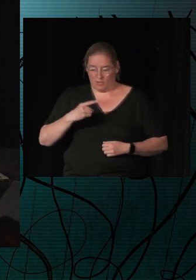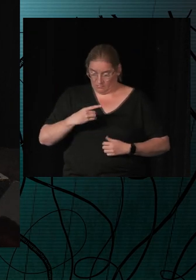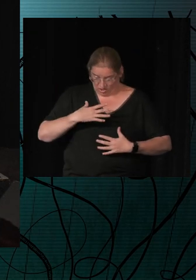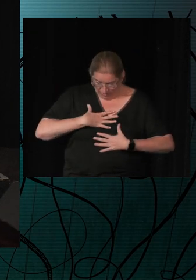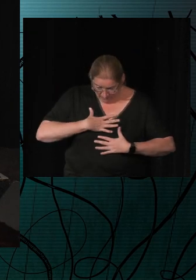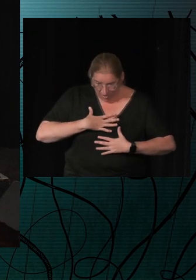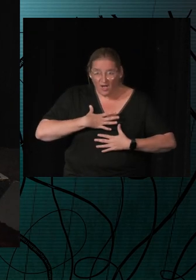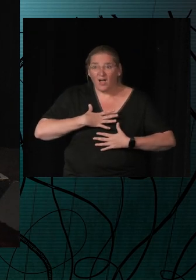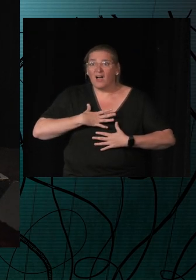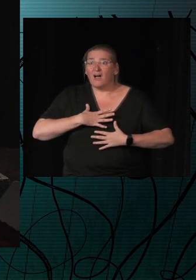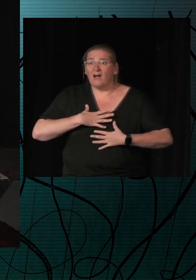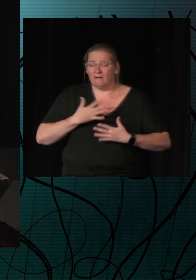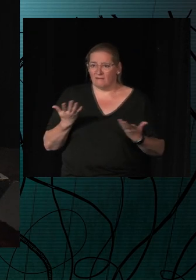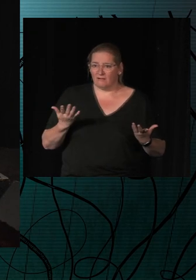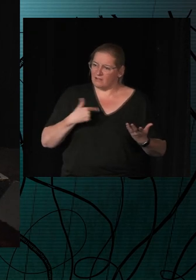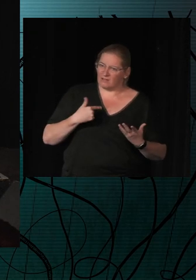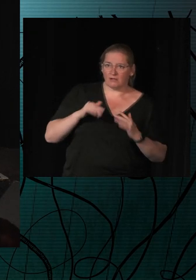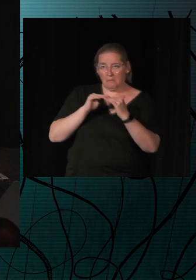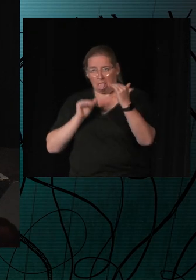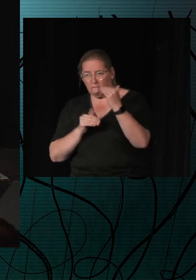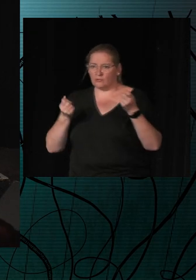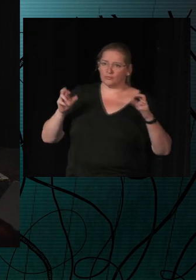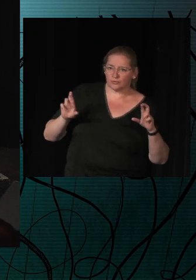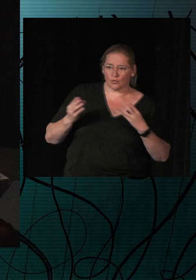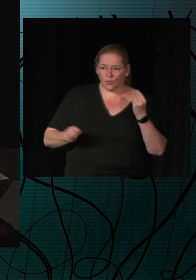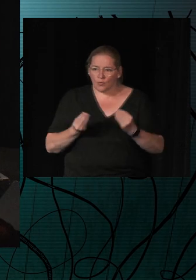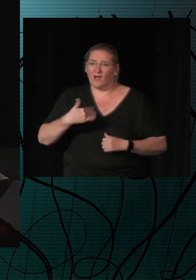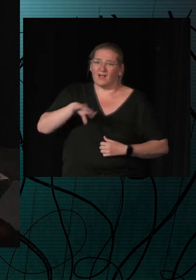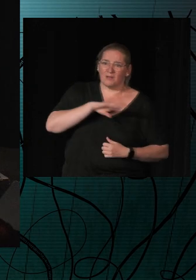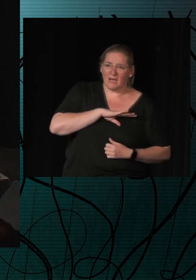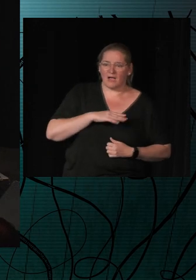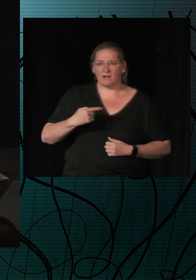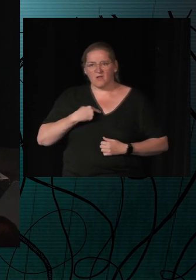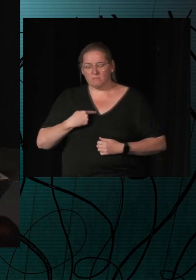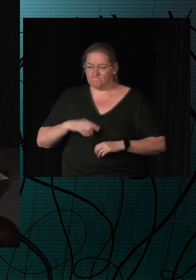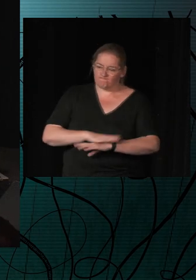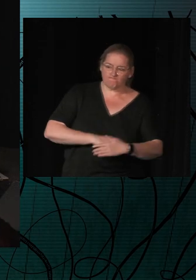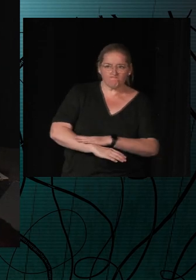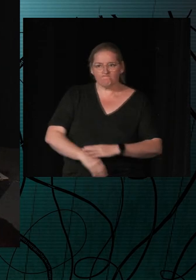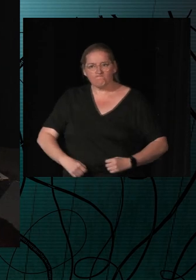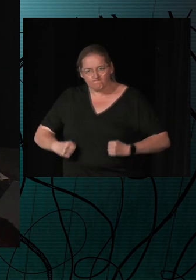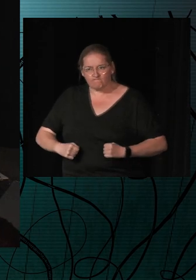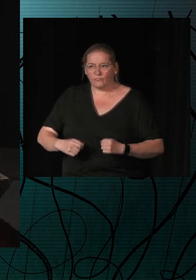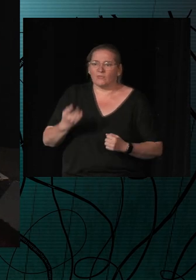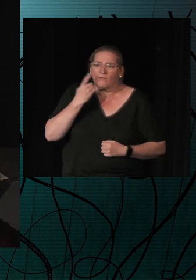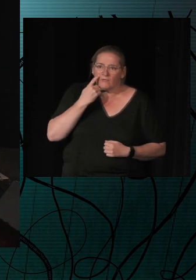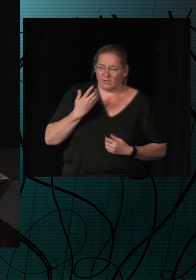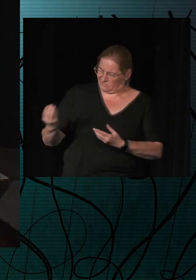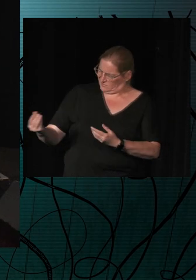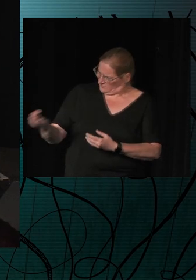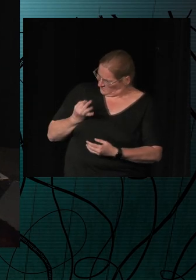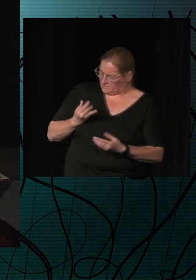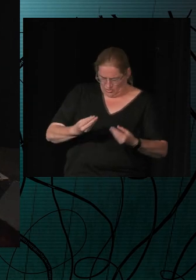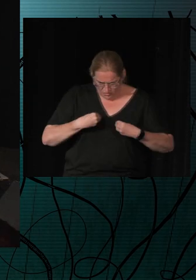que coup je voulais me dire bah du coup je suis pas à la hauteur ou parce que je vais me mettre un espèce de défi enfin donc je pense que c'est